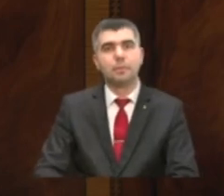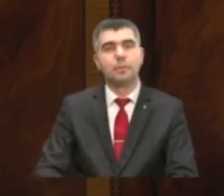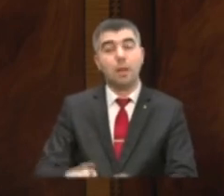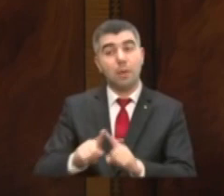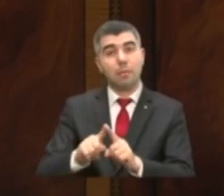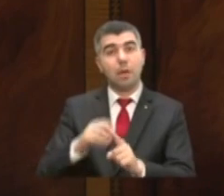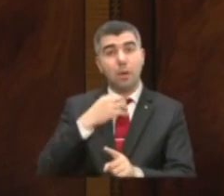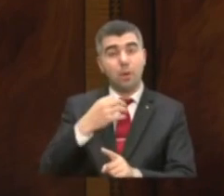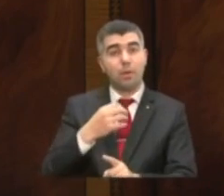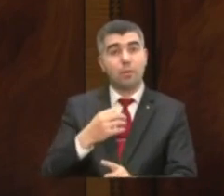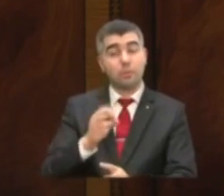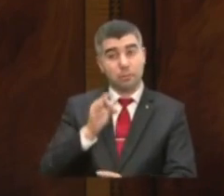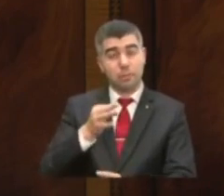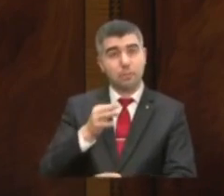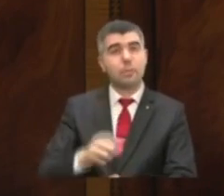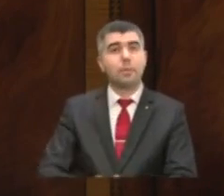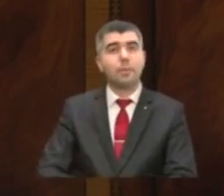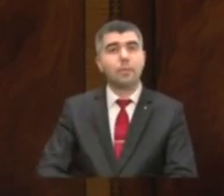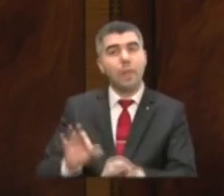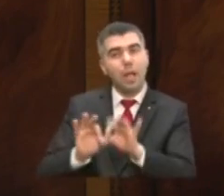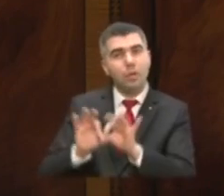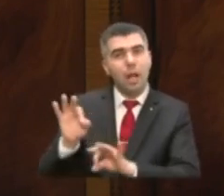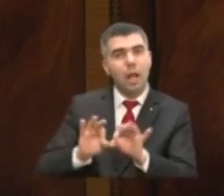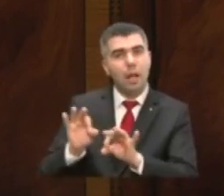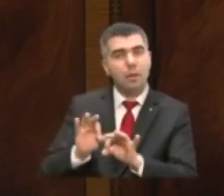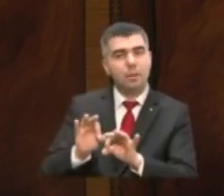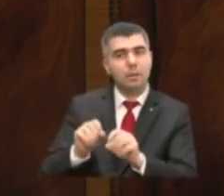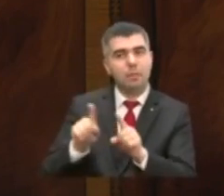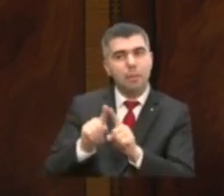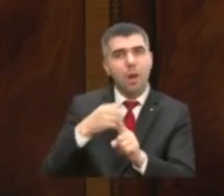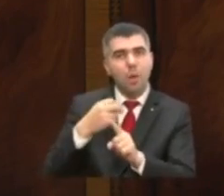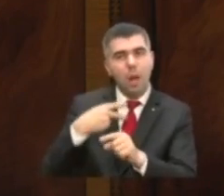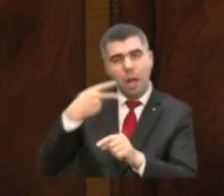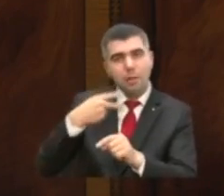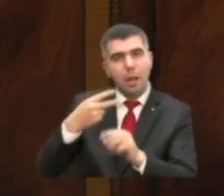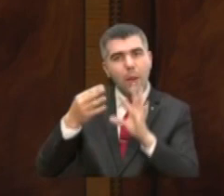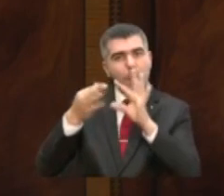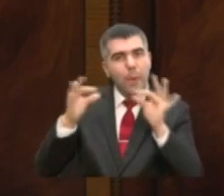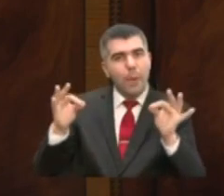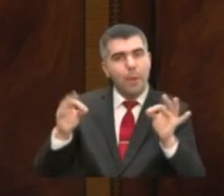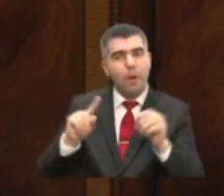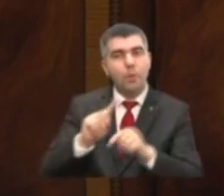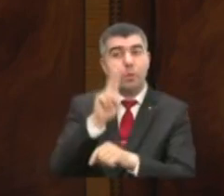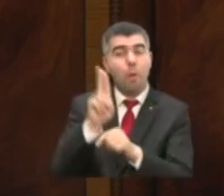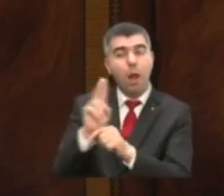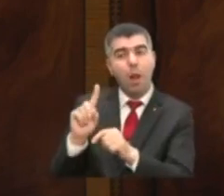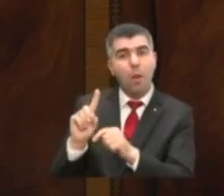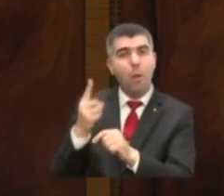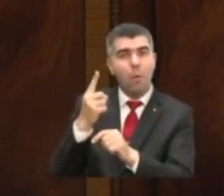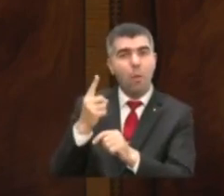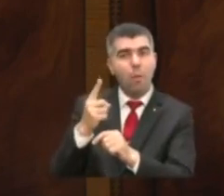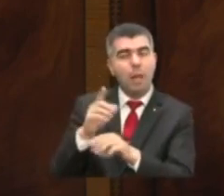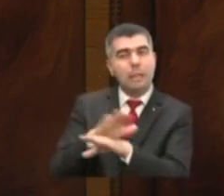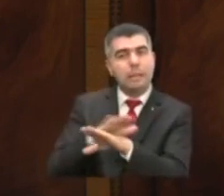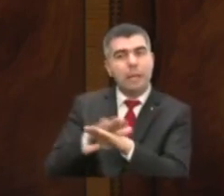التوزيع العادل أظن بأنه الإجراءات اللي جبنا واللي تحددت عليها في السؤال الأول المرتبط